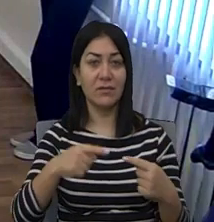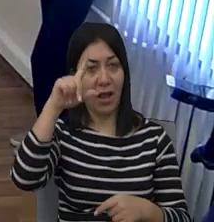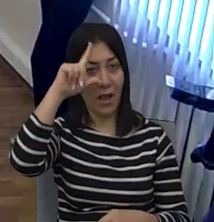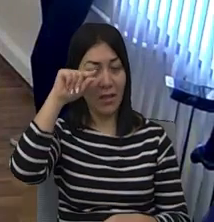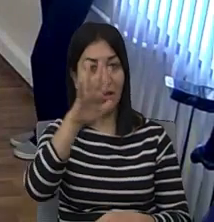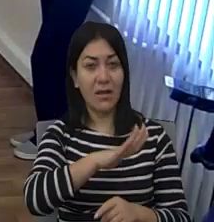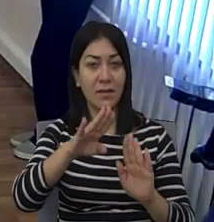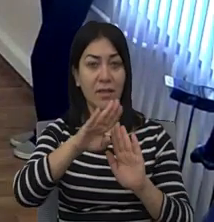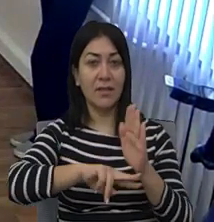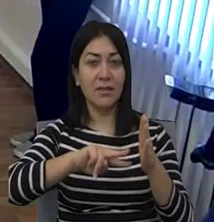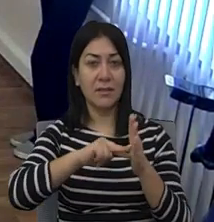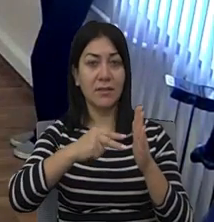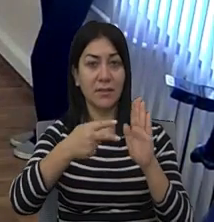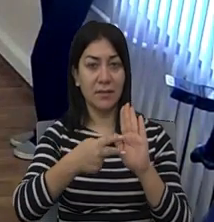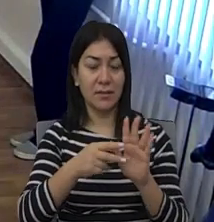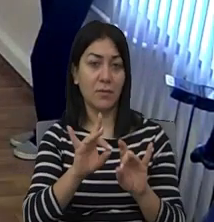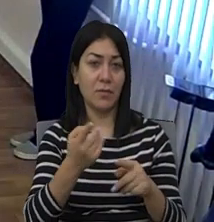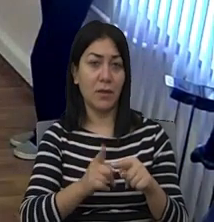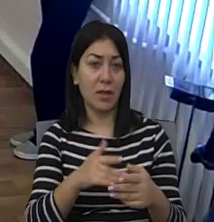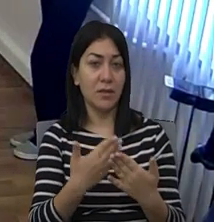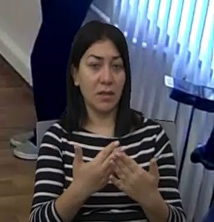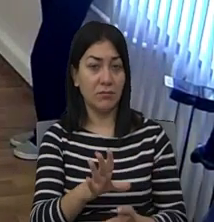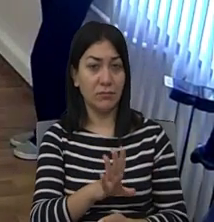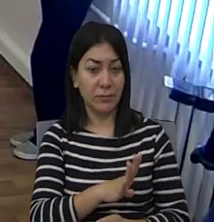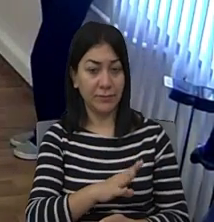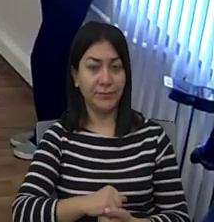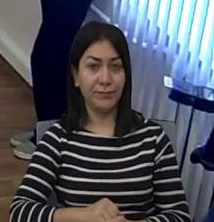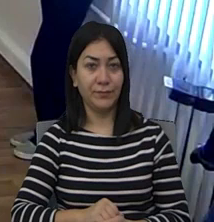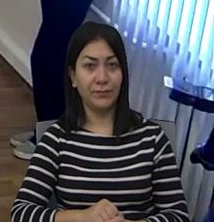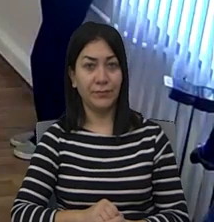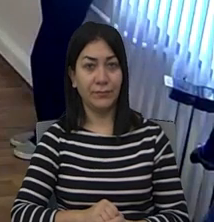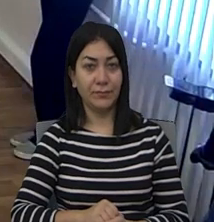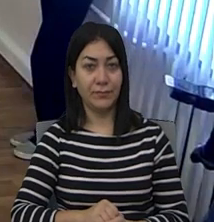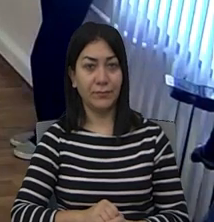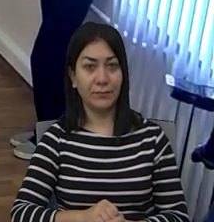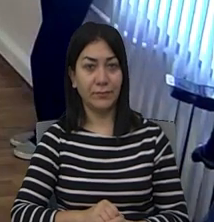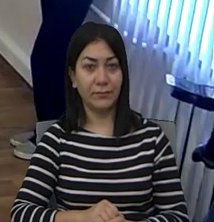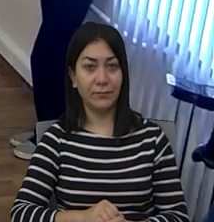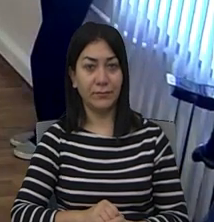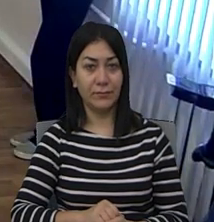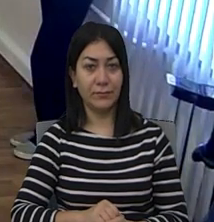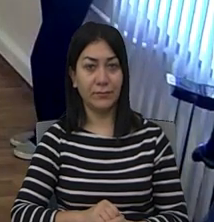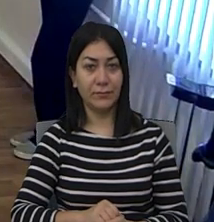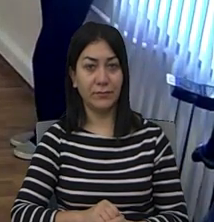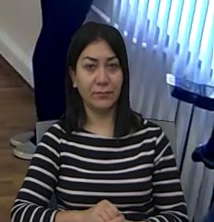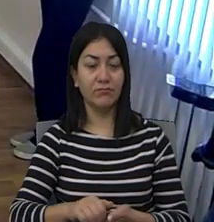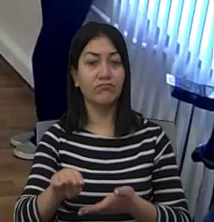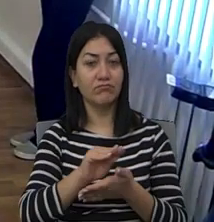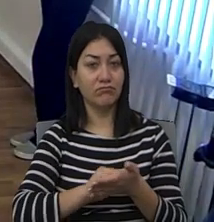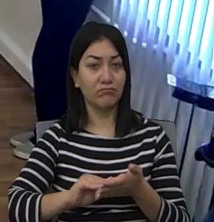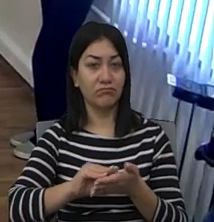Հայաստանում ծրագրի նկարագիրը. So once again I would like to thank our sponsor the UK embassy. Եվս մեկ